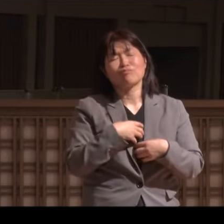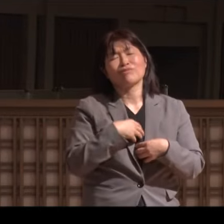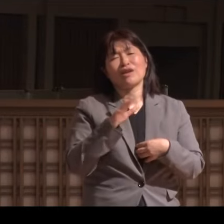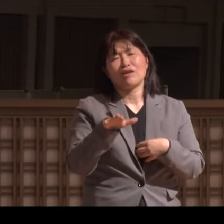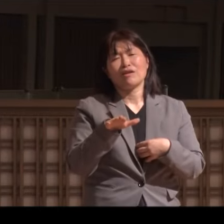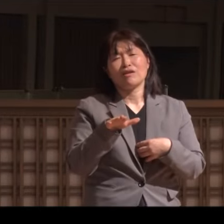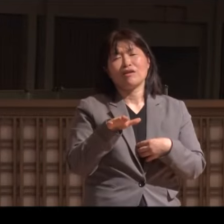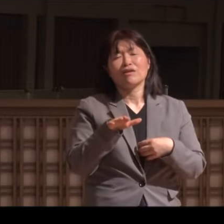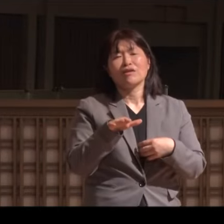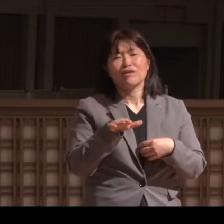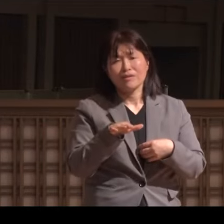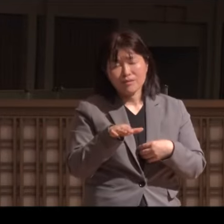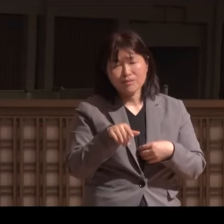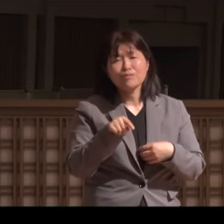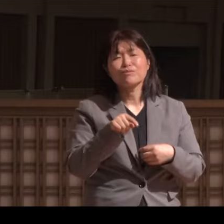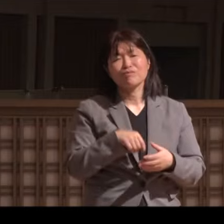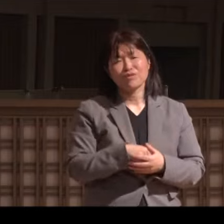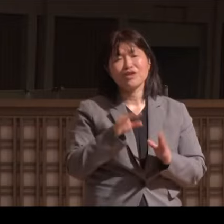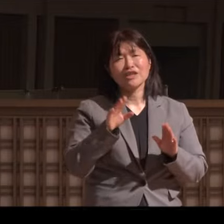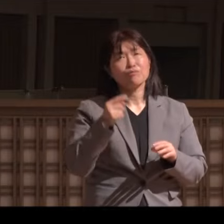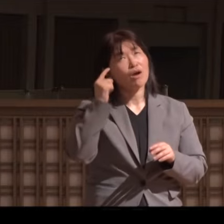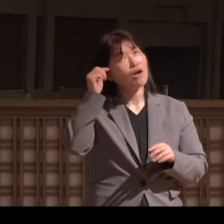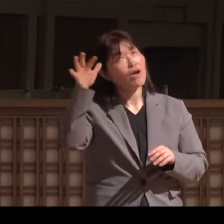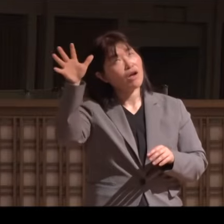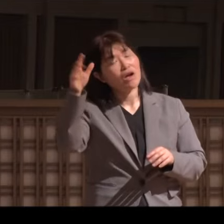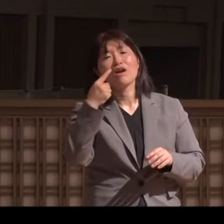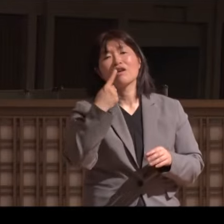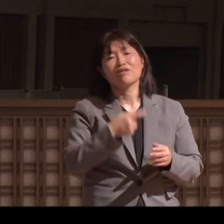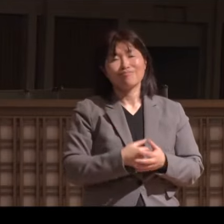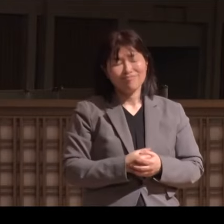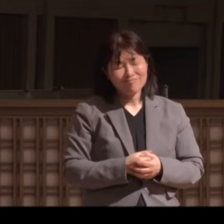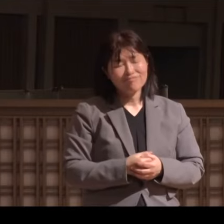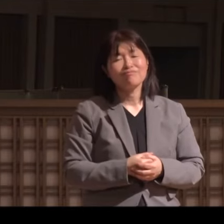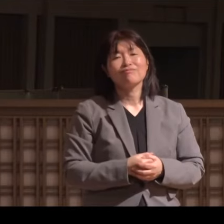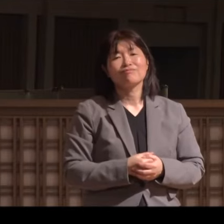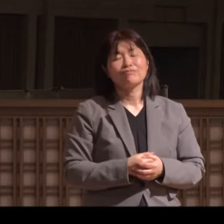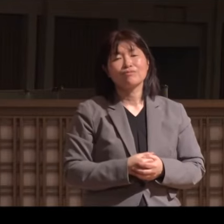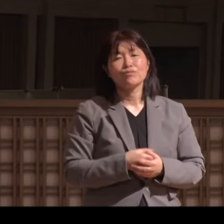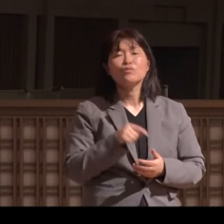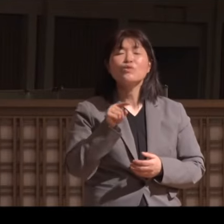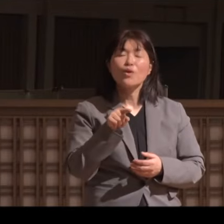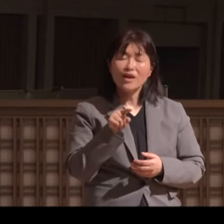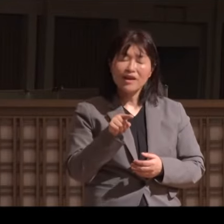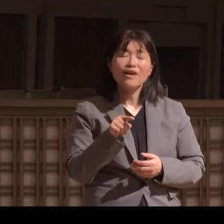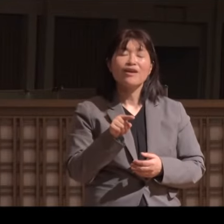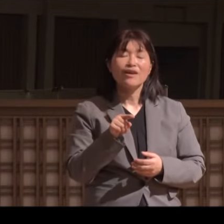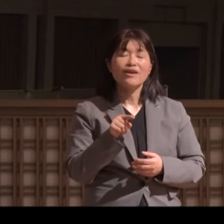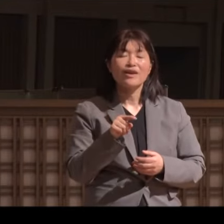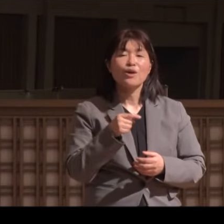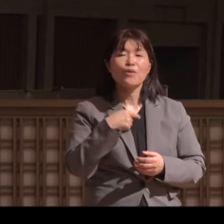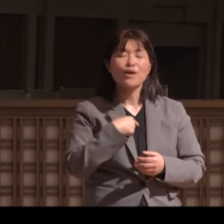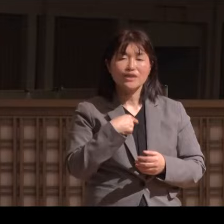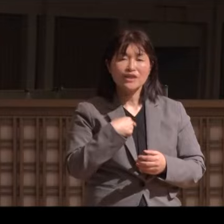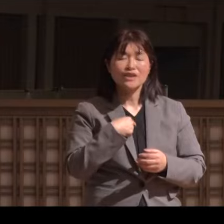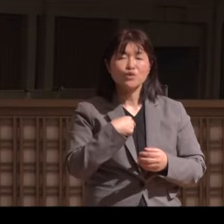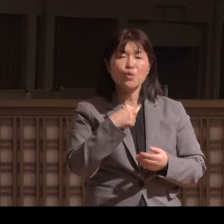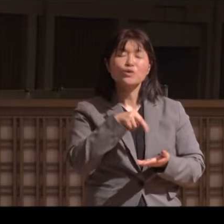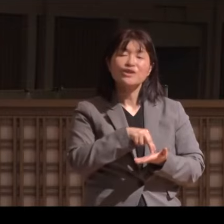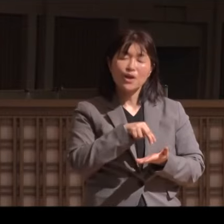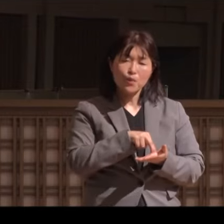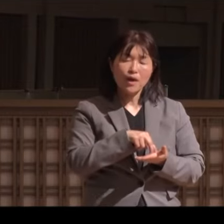やはりその辺がすごく不安だったなと今思い返すと感じていますまそういうこともあったので私自身はなるべく